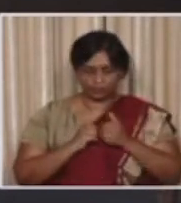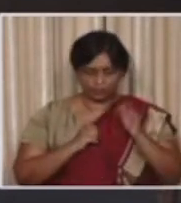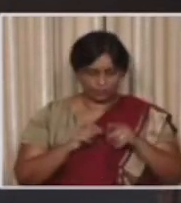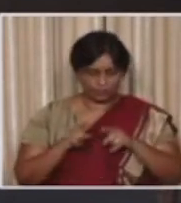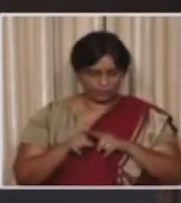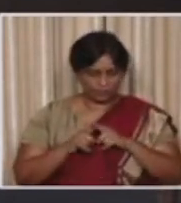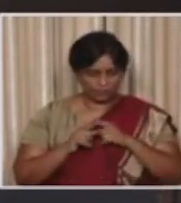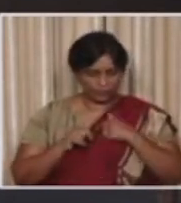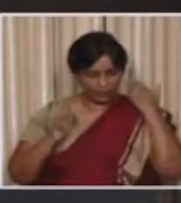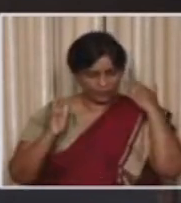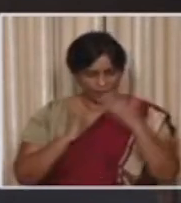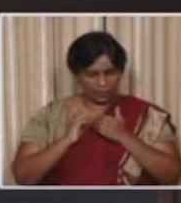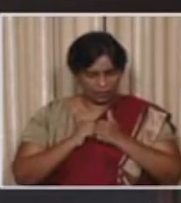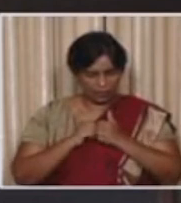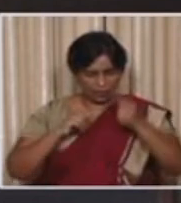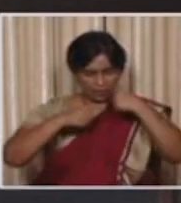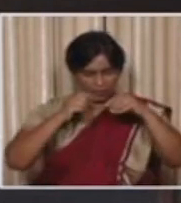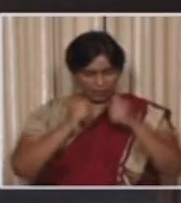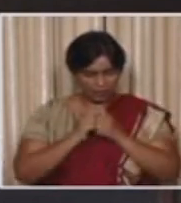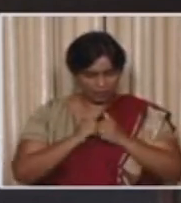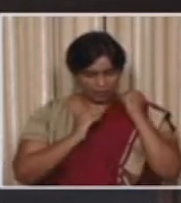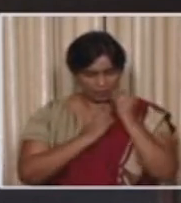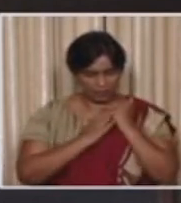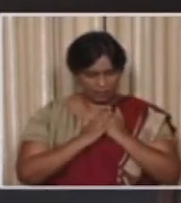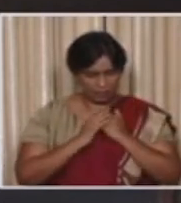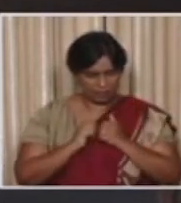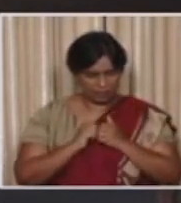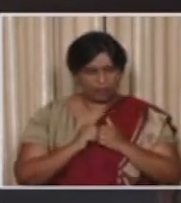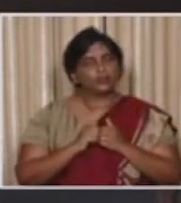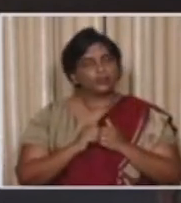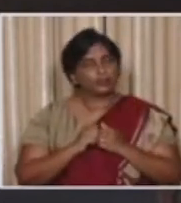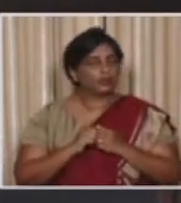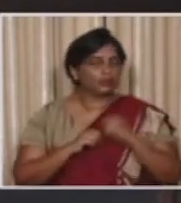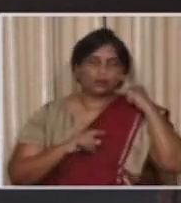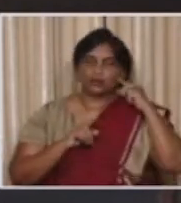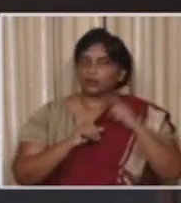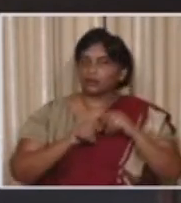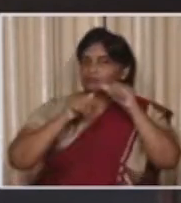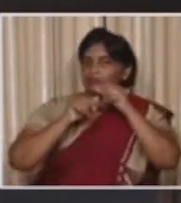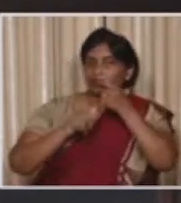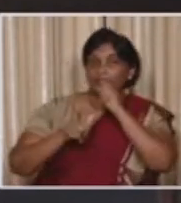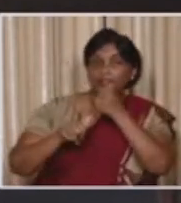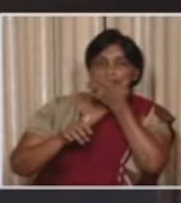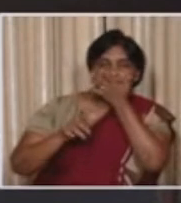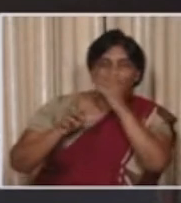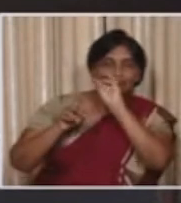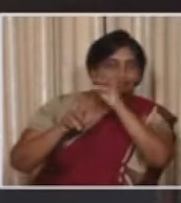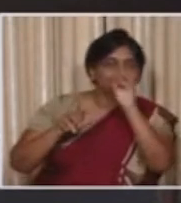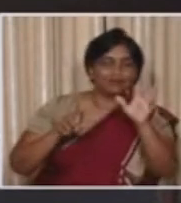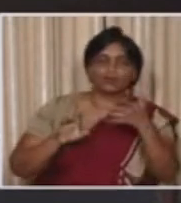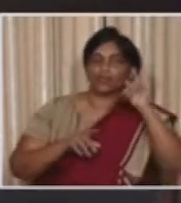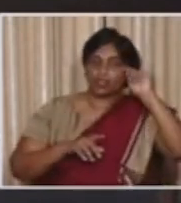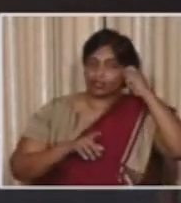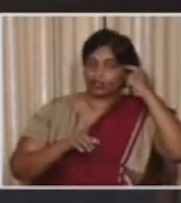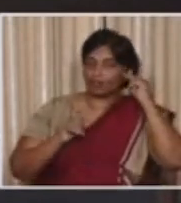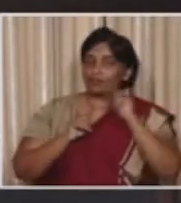on sugary food and drinks. Tobacco taxation was increased significantly despite resistance. මේ වගේ